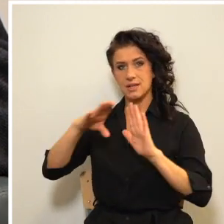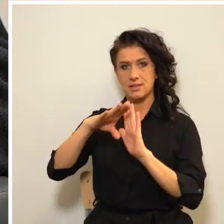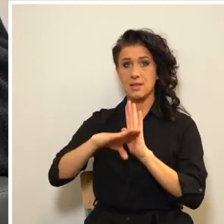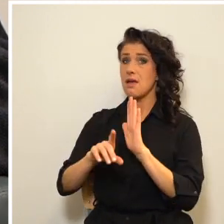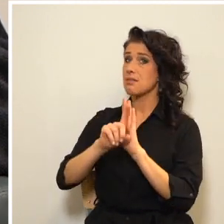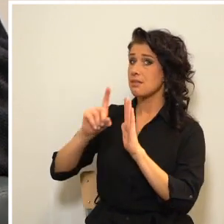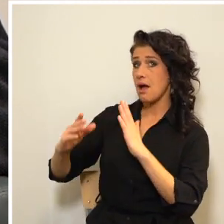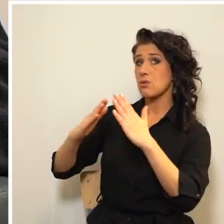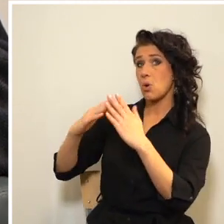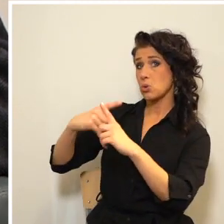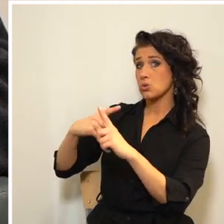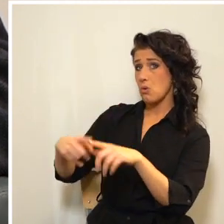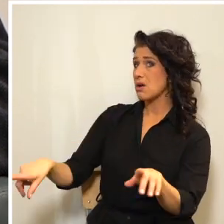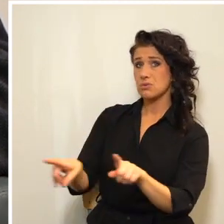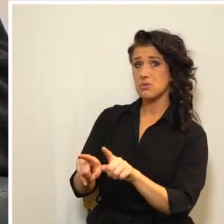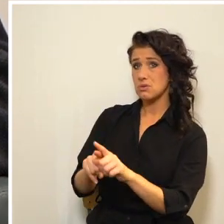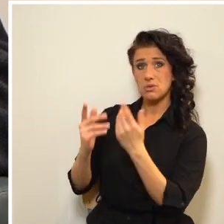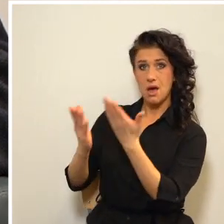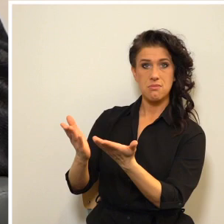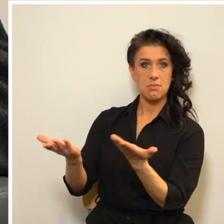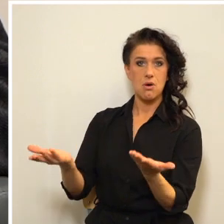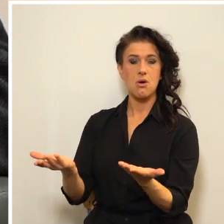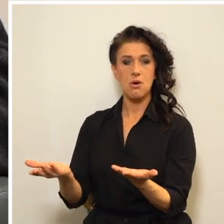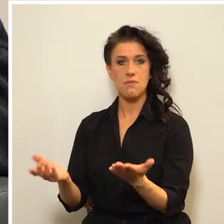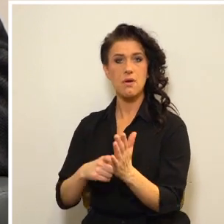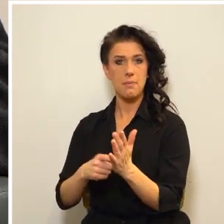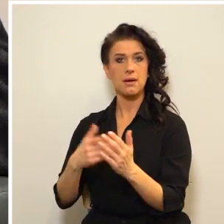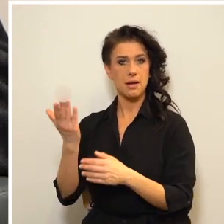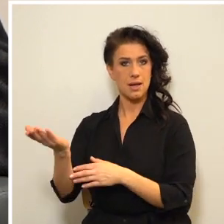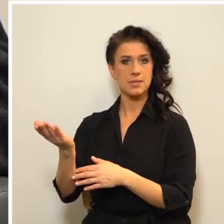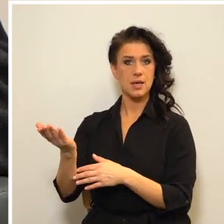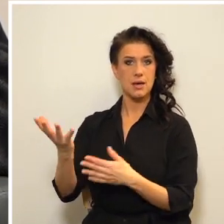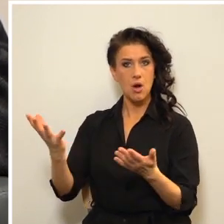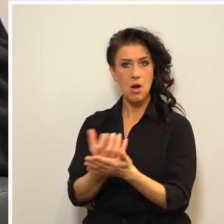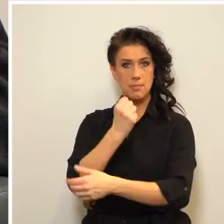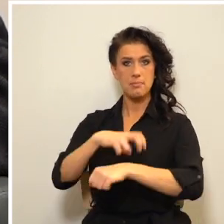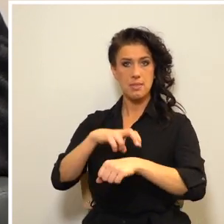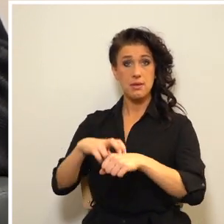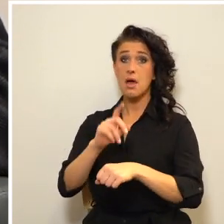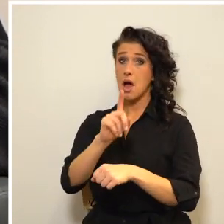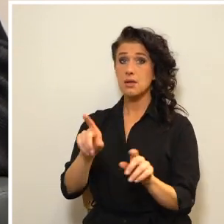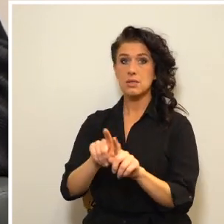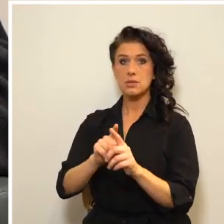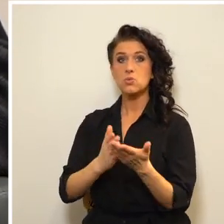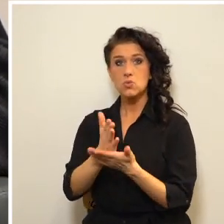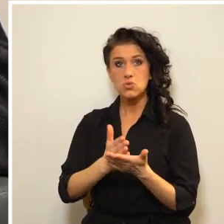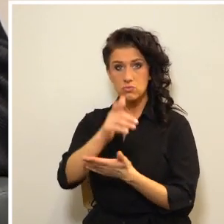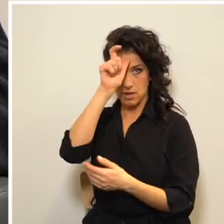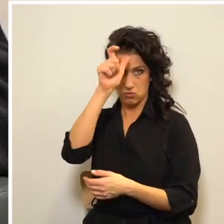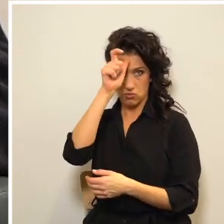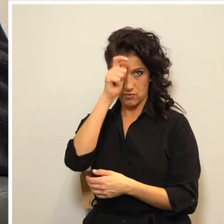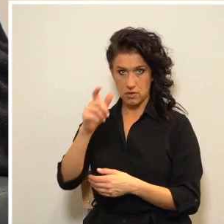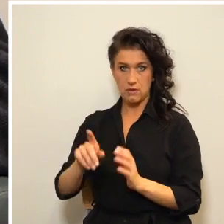kościoła właśnie imię tego że jest to jednak nie tylko osiągnięcie medycyny Ale wielka służba człowiekowi